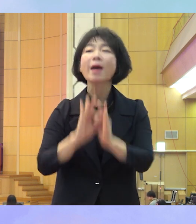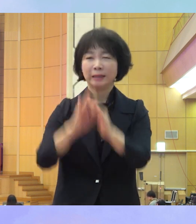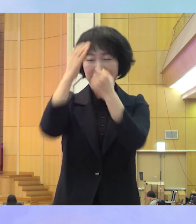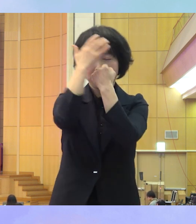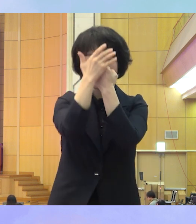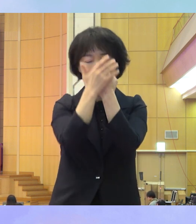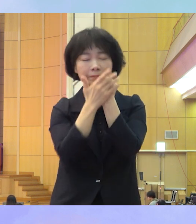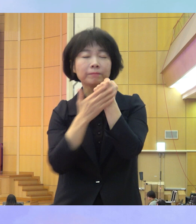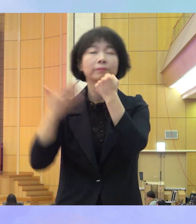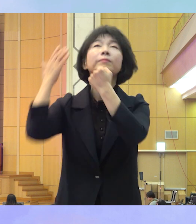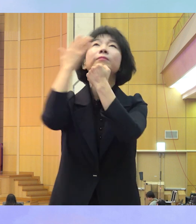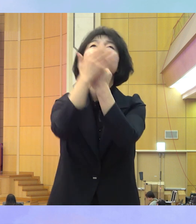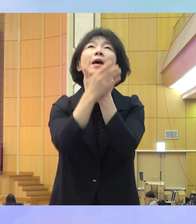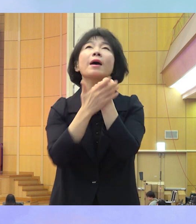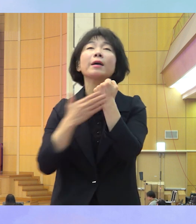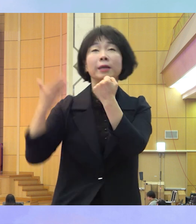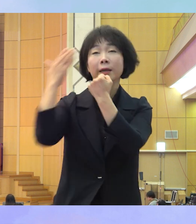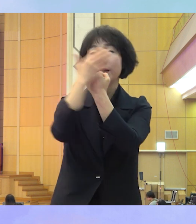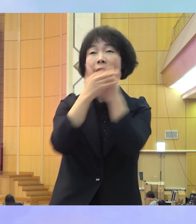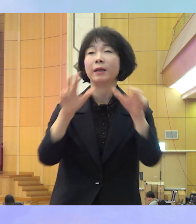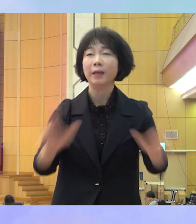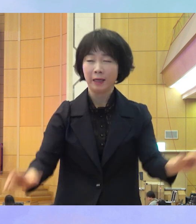주의 은혜